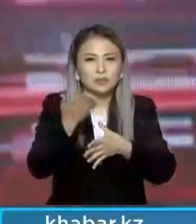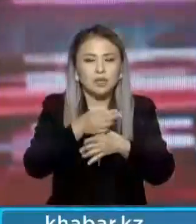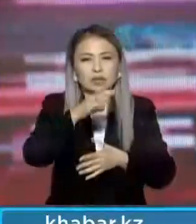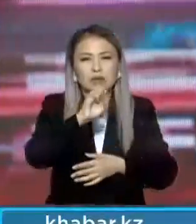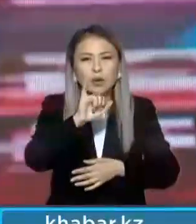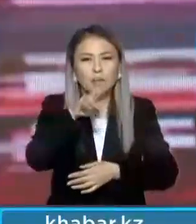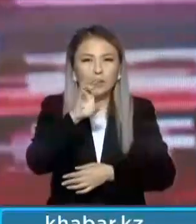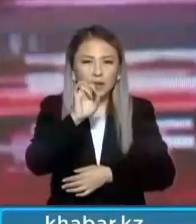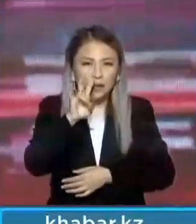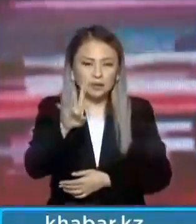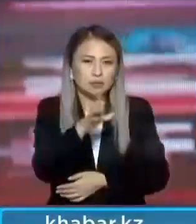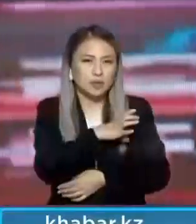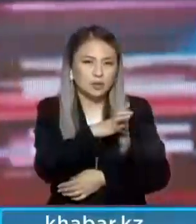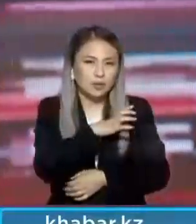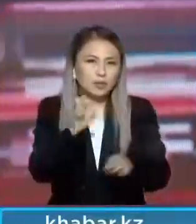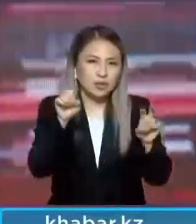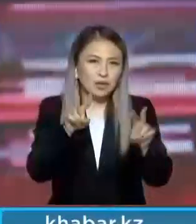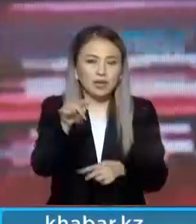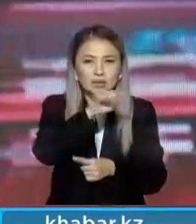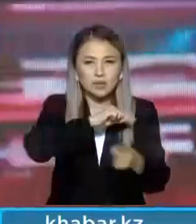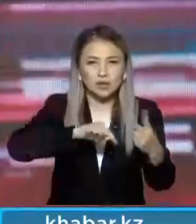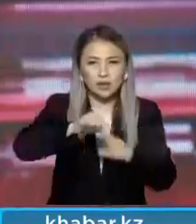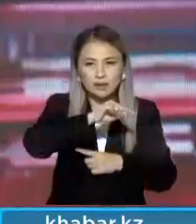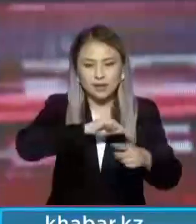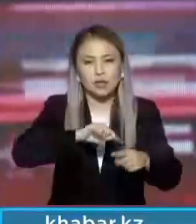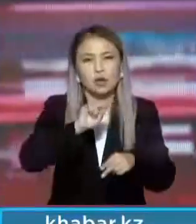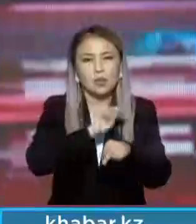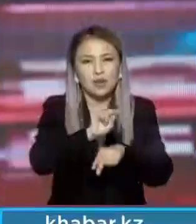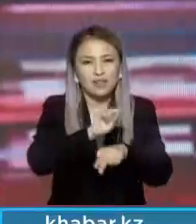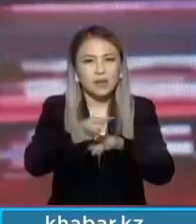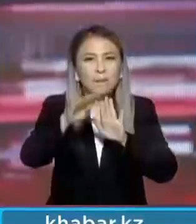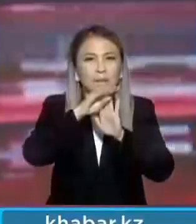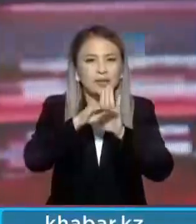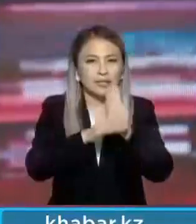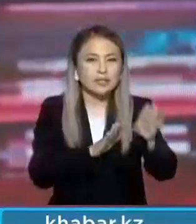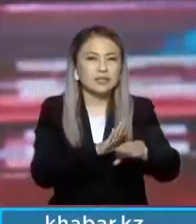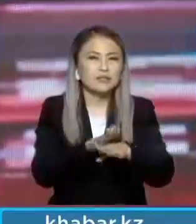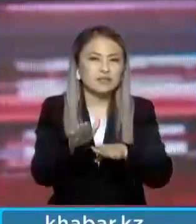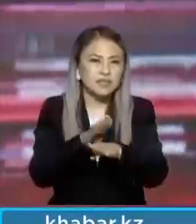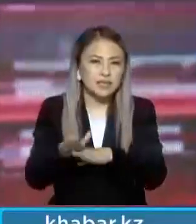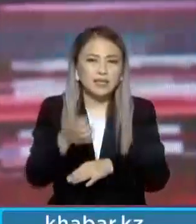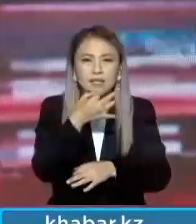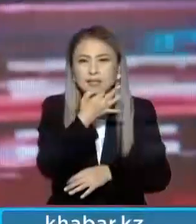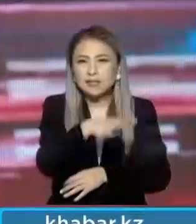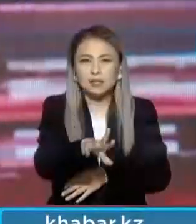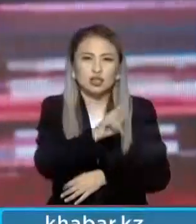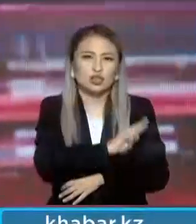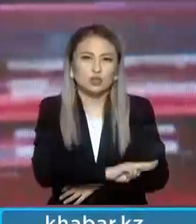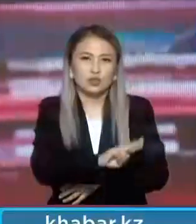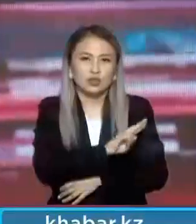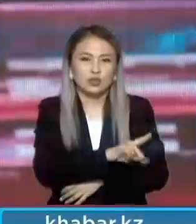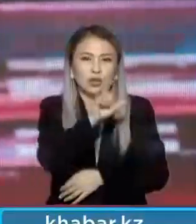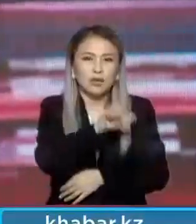болмақ. Сондай ақ Тау-кен байыту кешені мамандарды кәсіпті қайта даярлау бағдарламасын іске қосқан, яғни кез келген жұмысшы